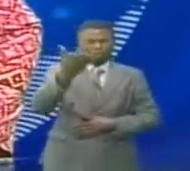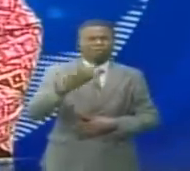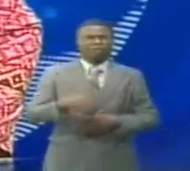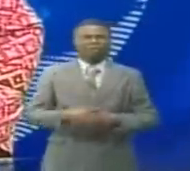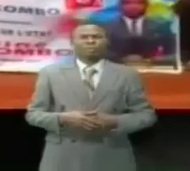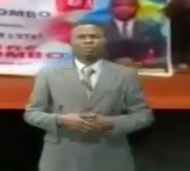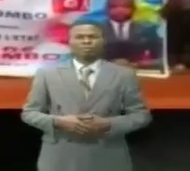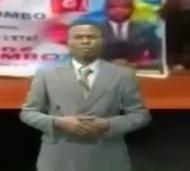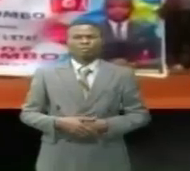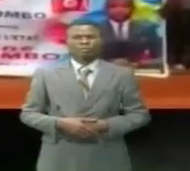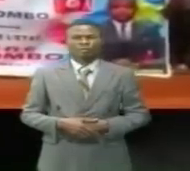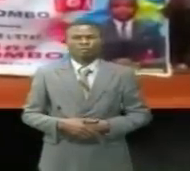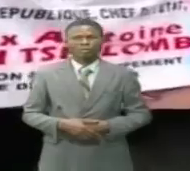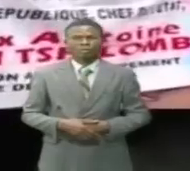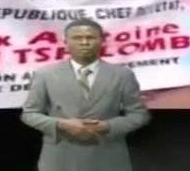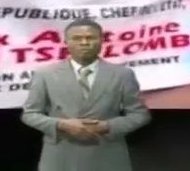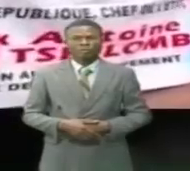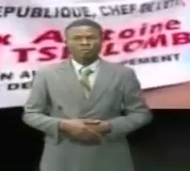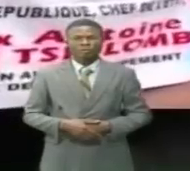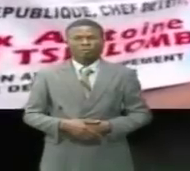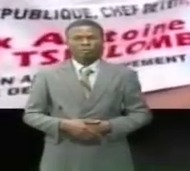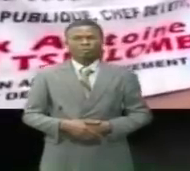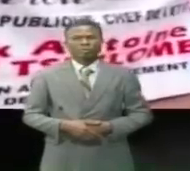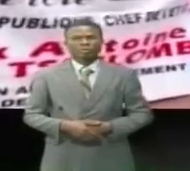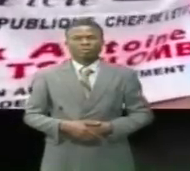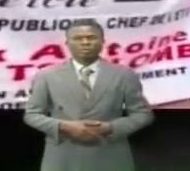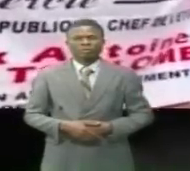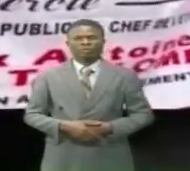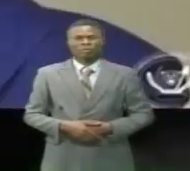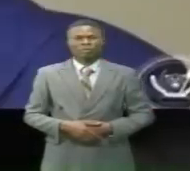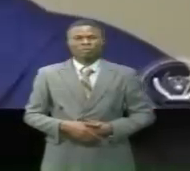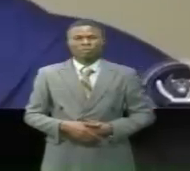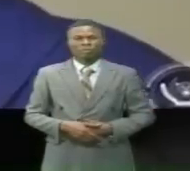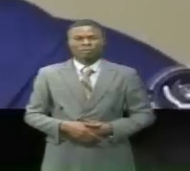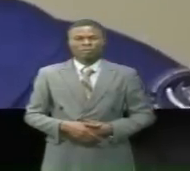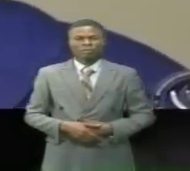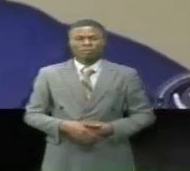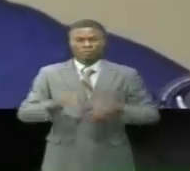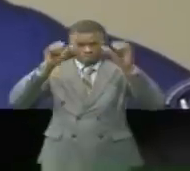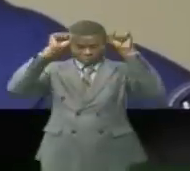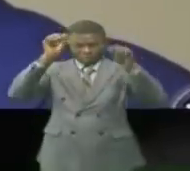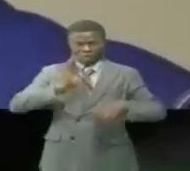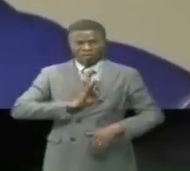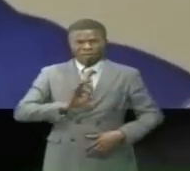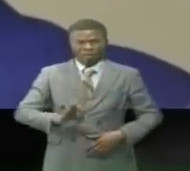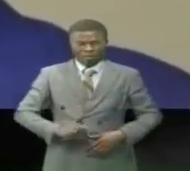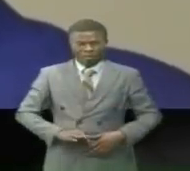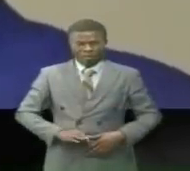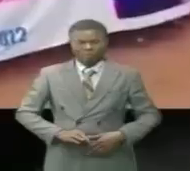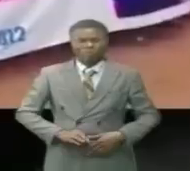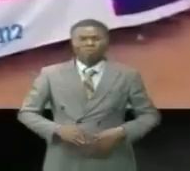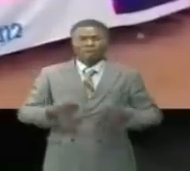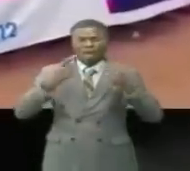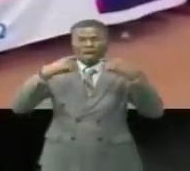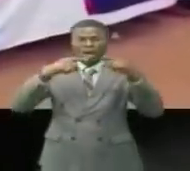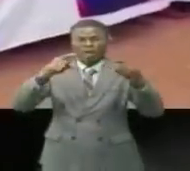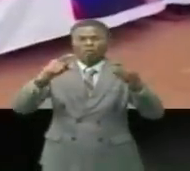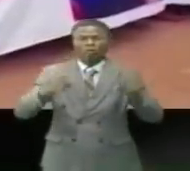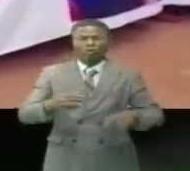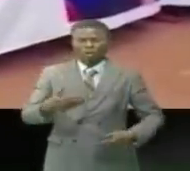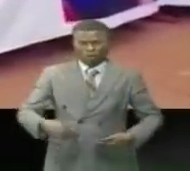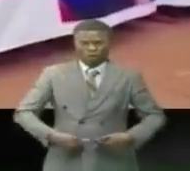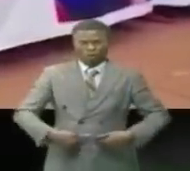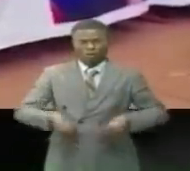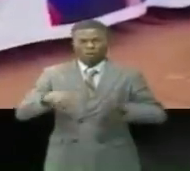ce reportage. Écho favorable à l'appel du chef de l'État Félix-Antoine Tshisekedi Tshilombo lancé aux jeunes congolais. Cette